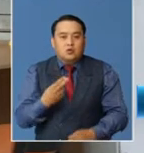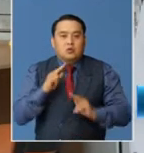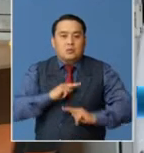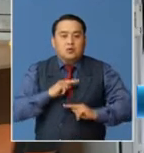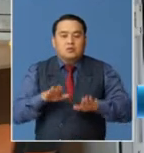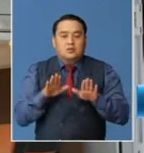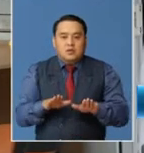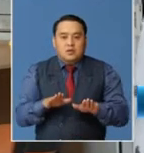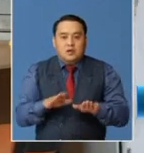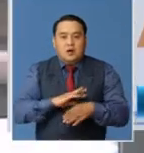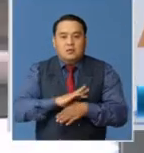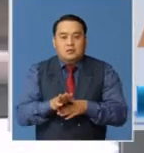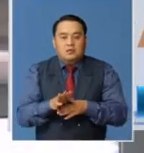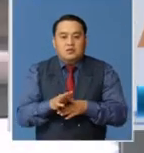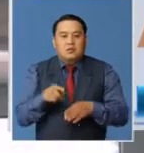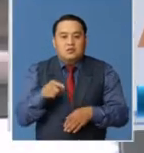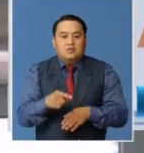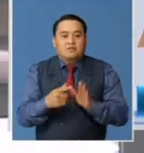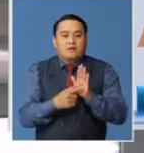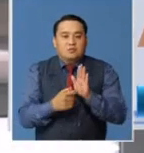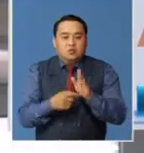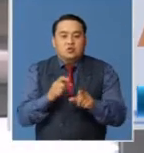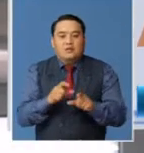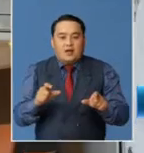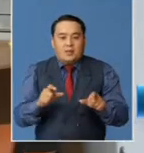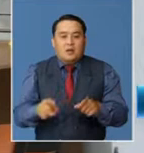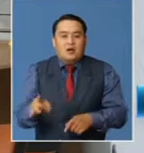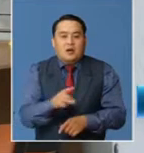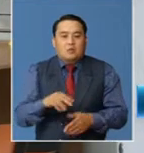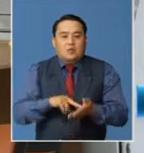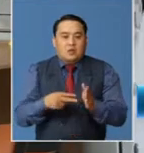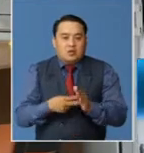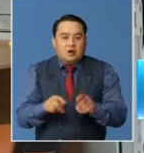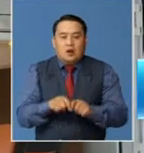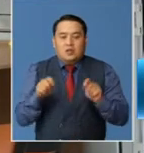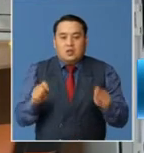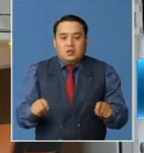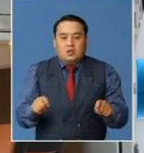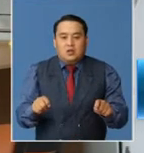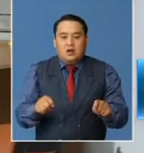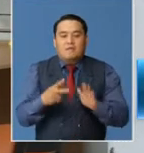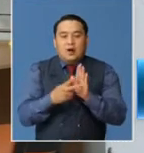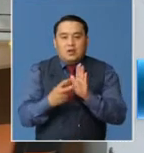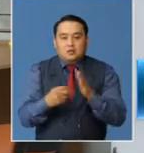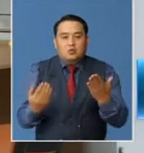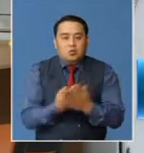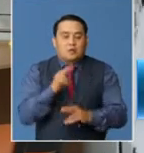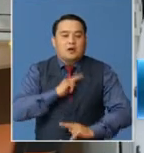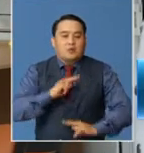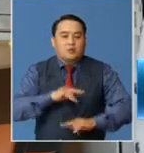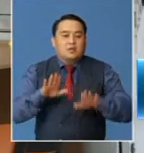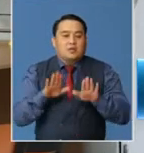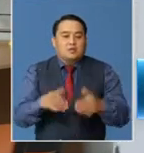местам, охватили где-то 1800 человек. По району мы планируем открыть 800 новых рабочих мест.